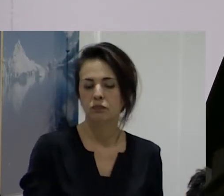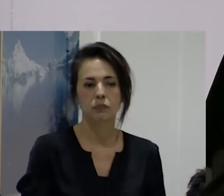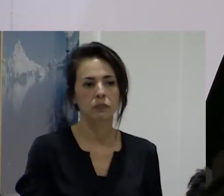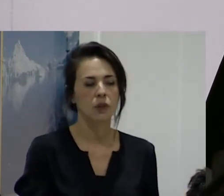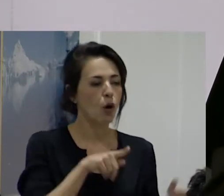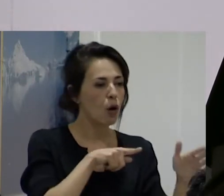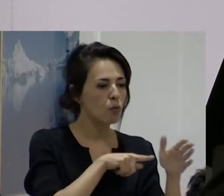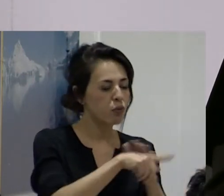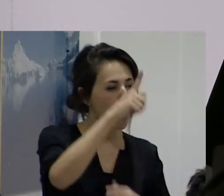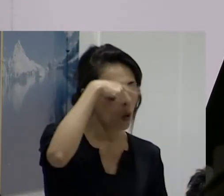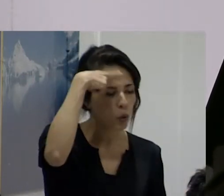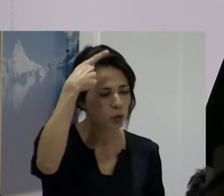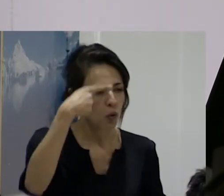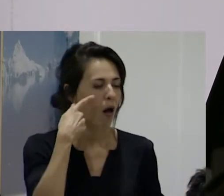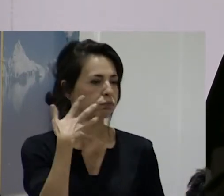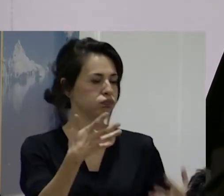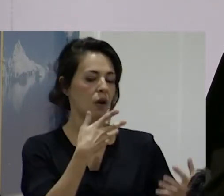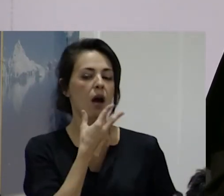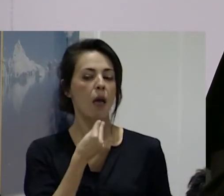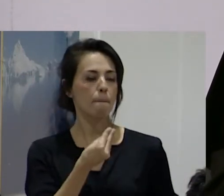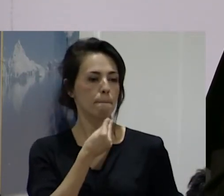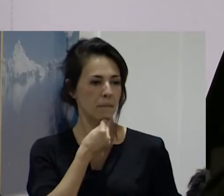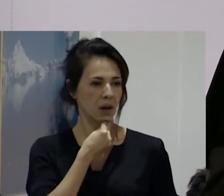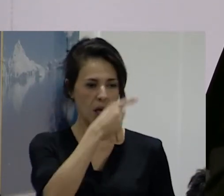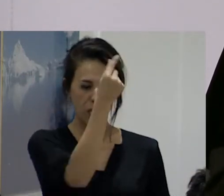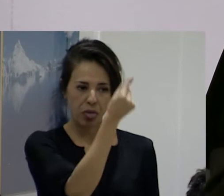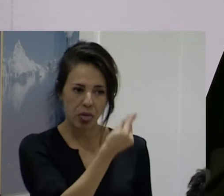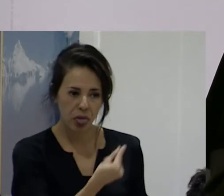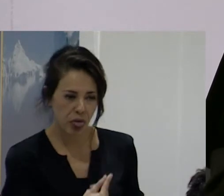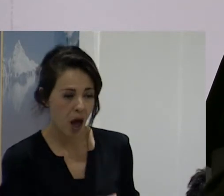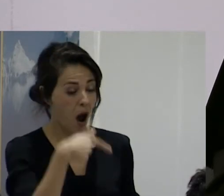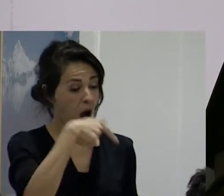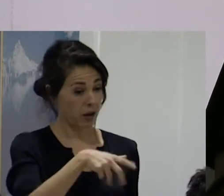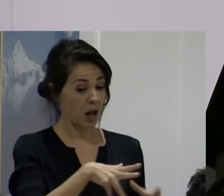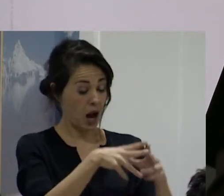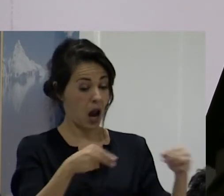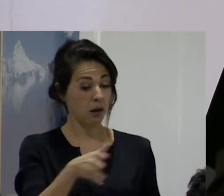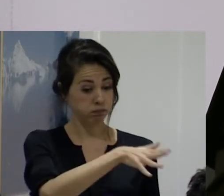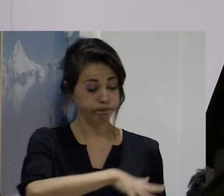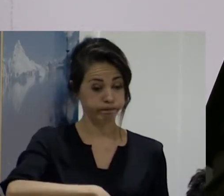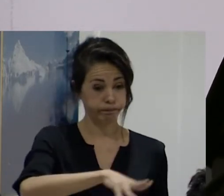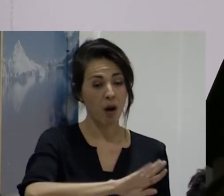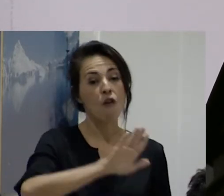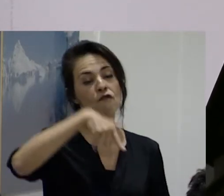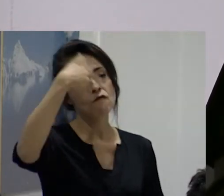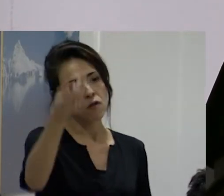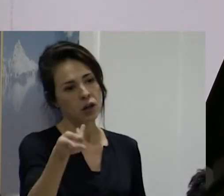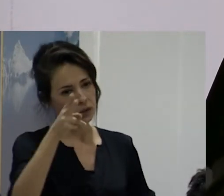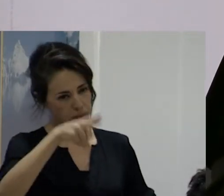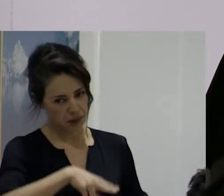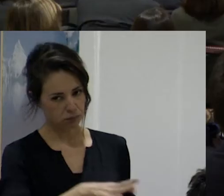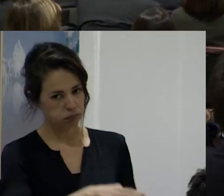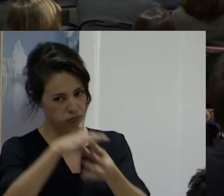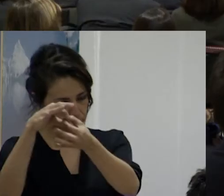cultural d'arts escèniques i plàstiques, tant en el campus com en les seus universitàries que depenen de la